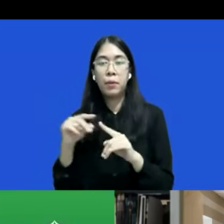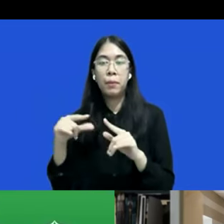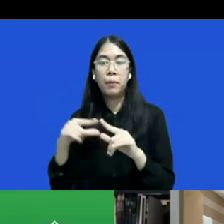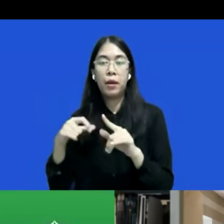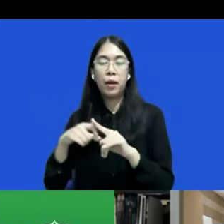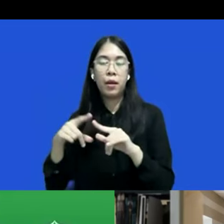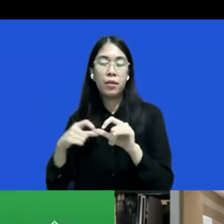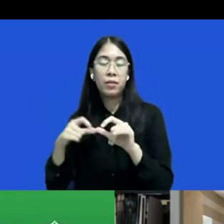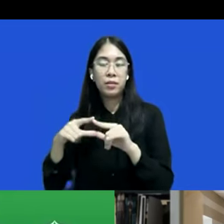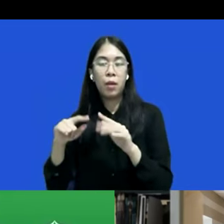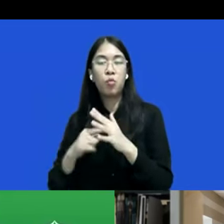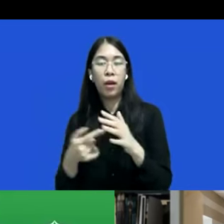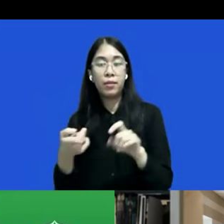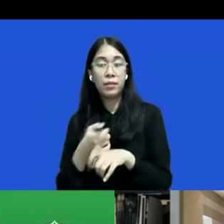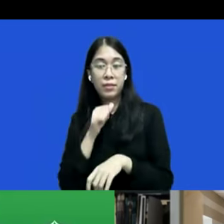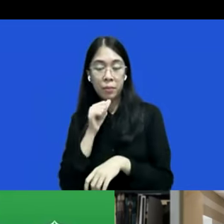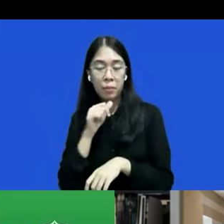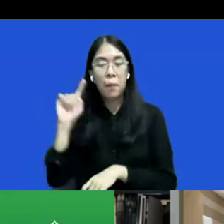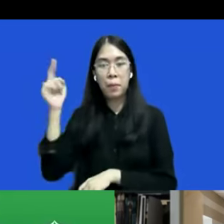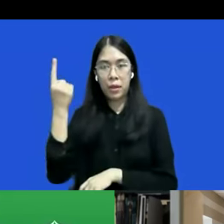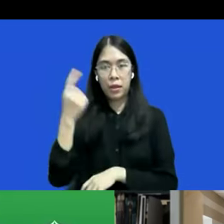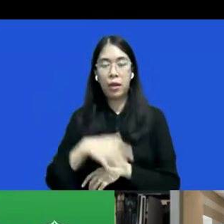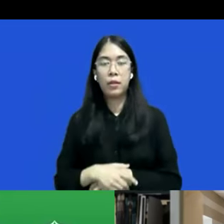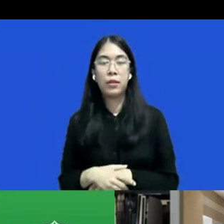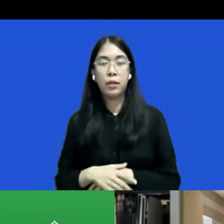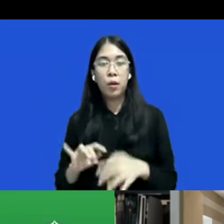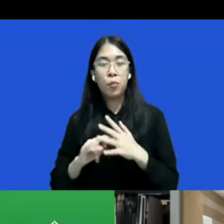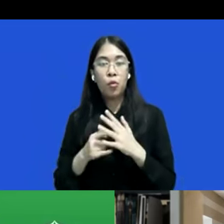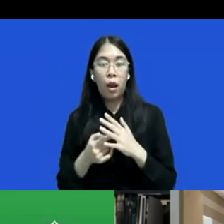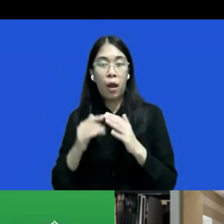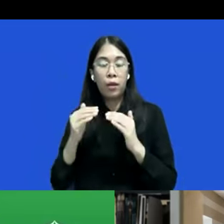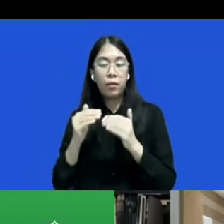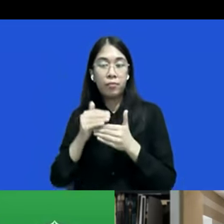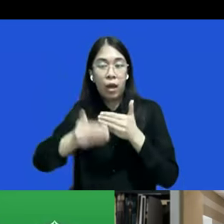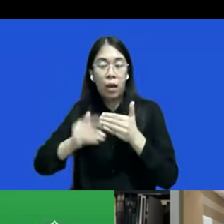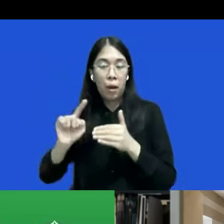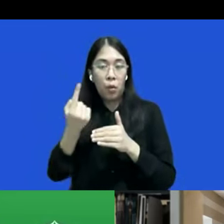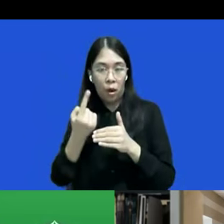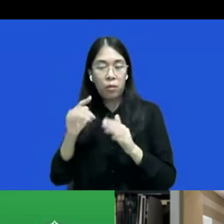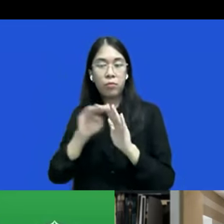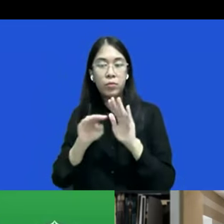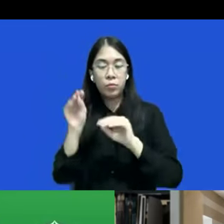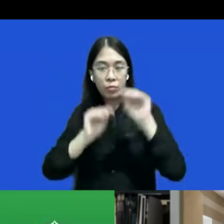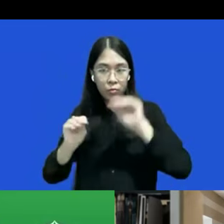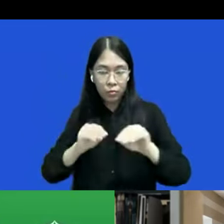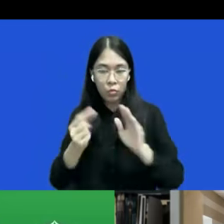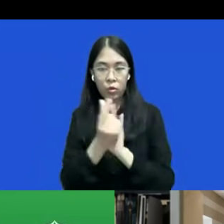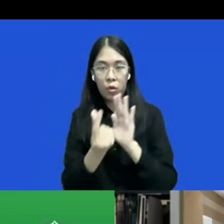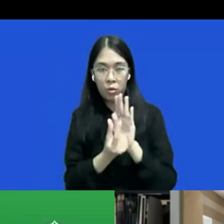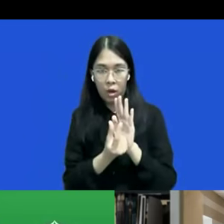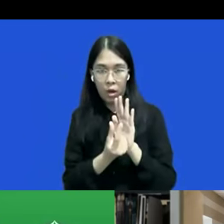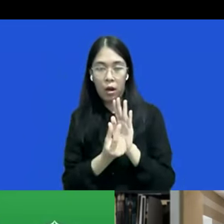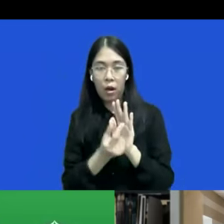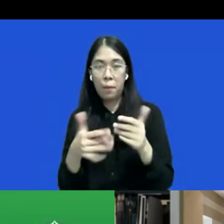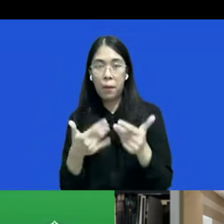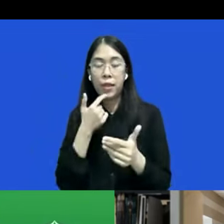pemerintah ya, dan dimulai dari tahapan awal penyusunan peraturan perundang-undangan, yaitu